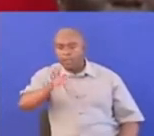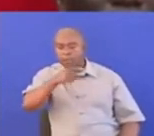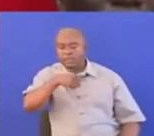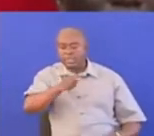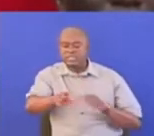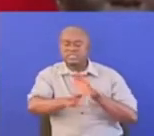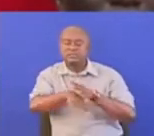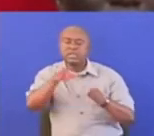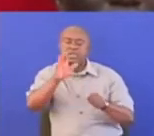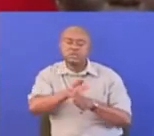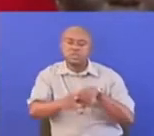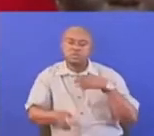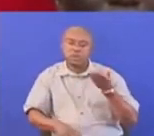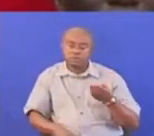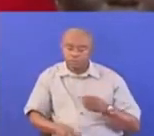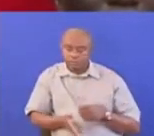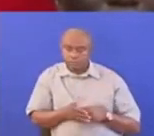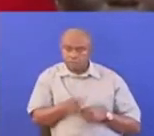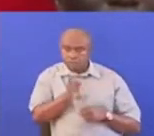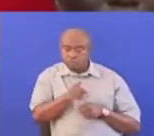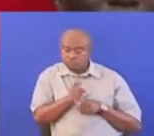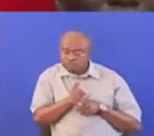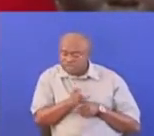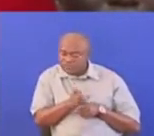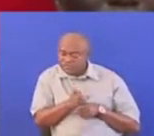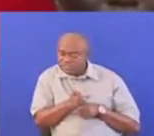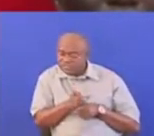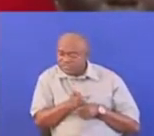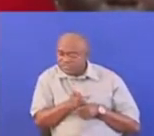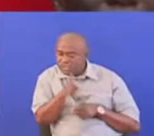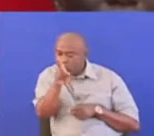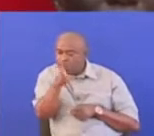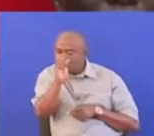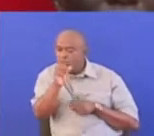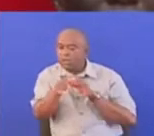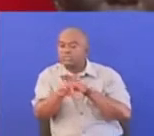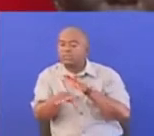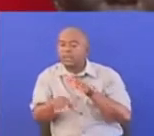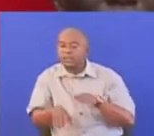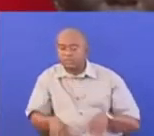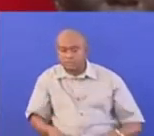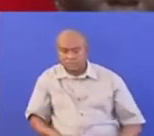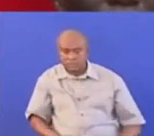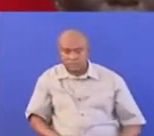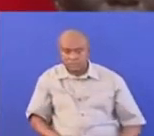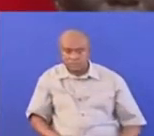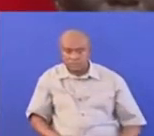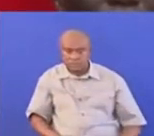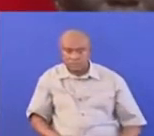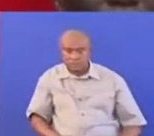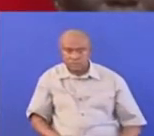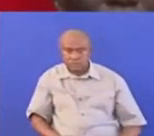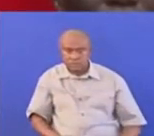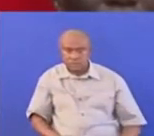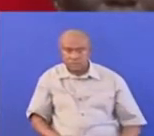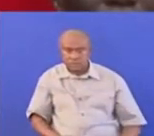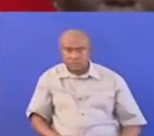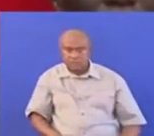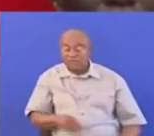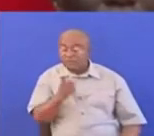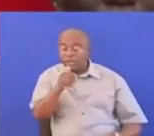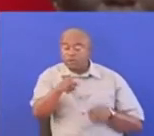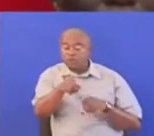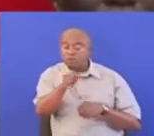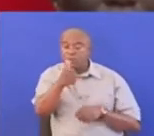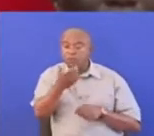nyingi sana. Kwa hiyo wananchi wanavizia kwenda kuvua kwa kuiba. Lakini zisipovuliwa, wale samaki